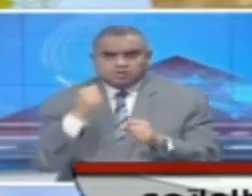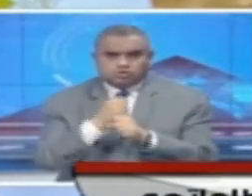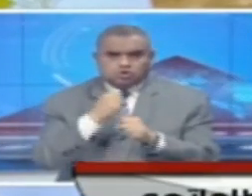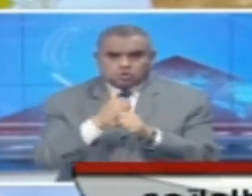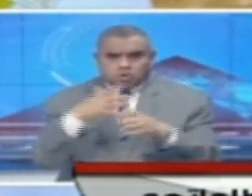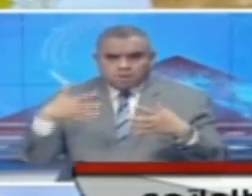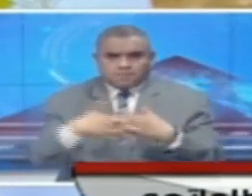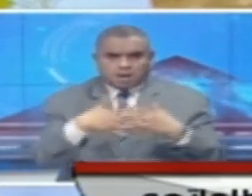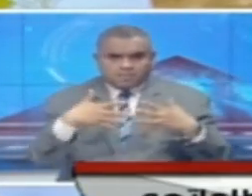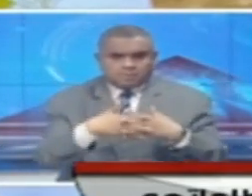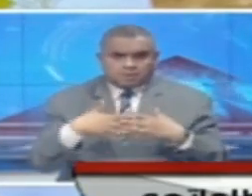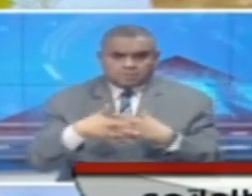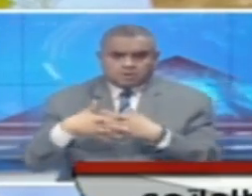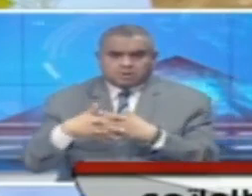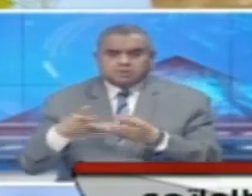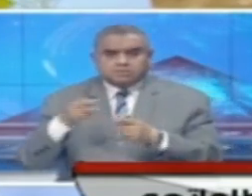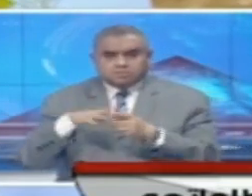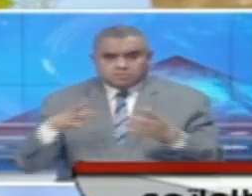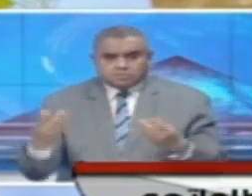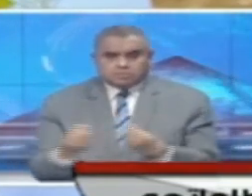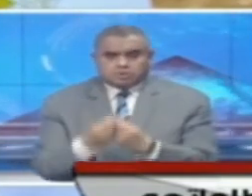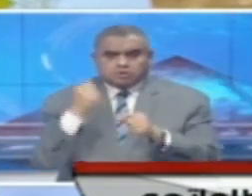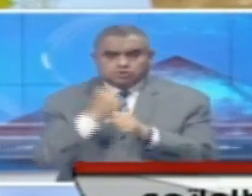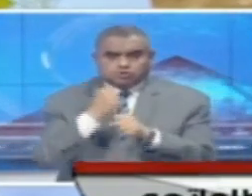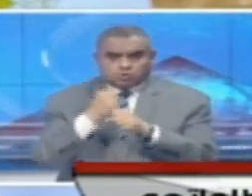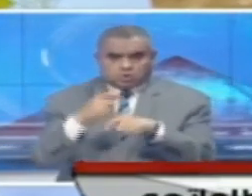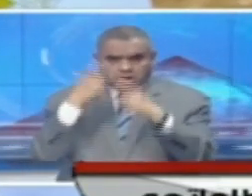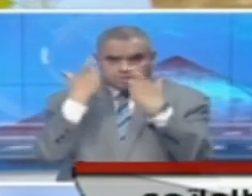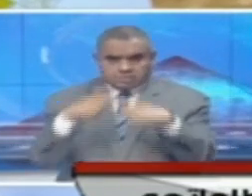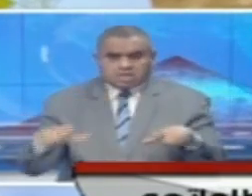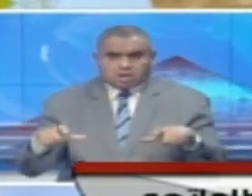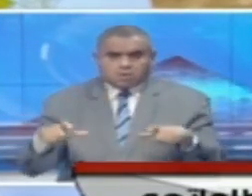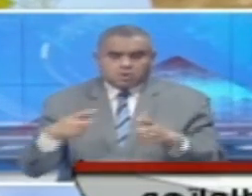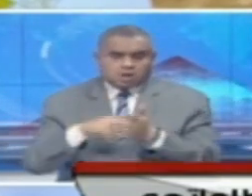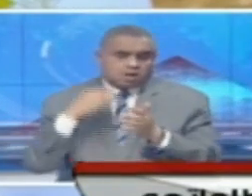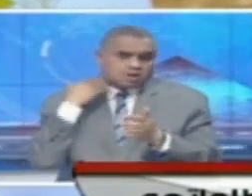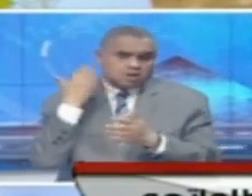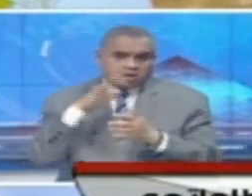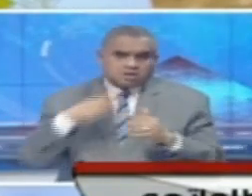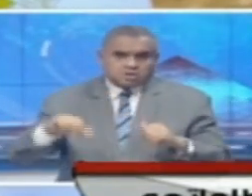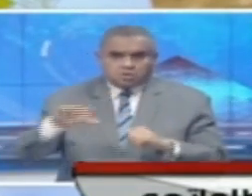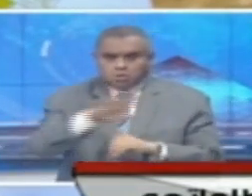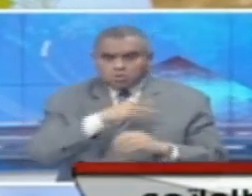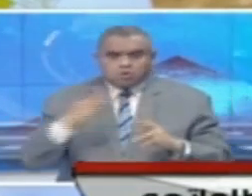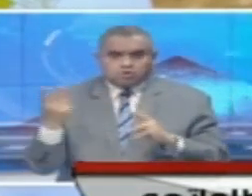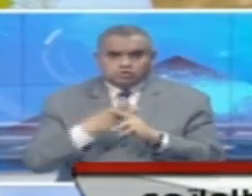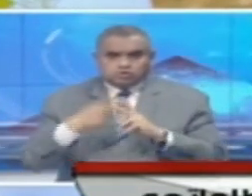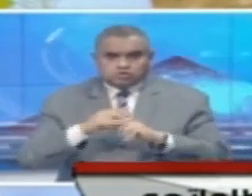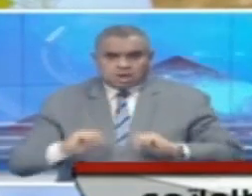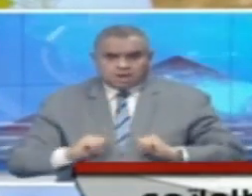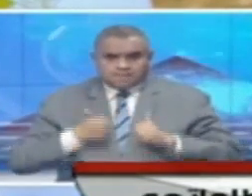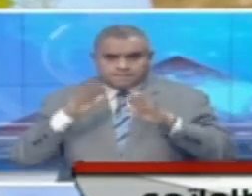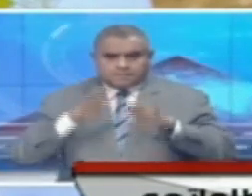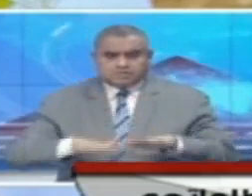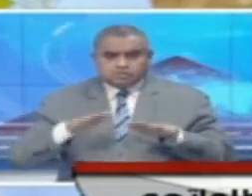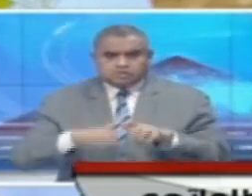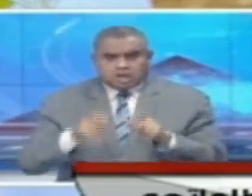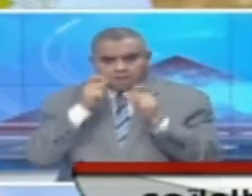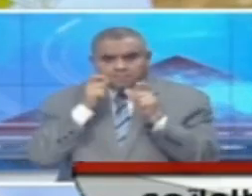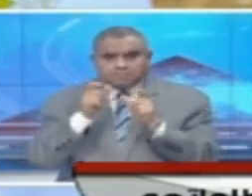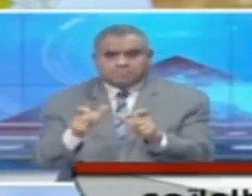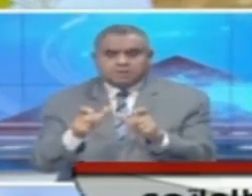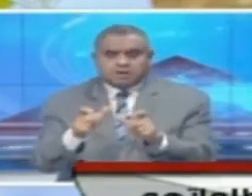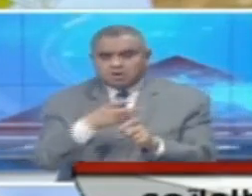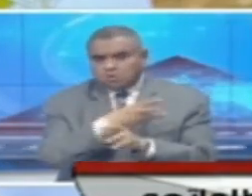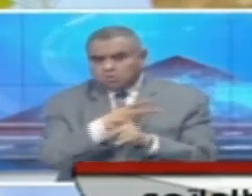بالإضافة إلى تعبئة جهود الدولة من أجل تحسين الظروف المعيشية للمواطنين